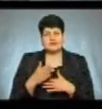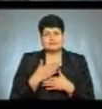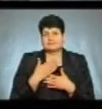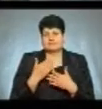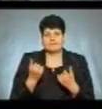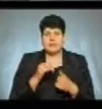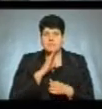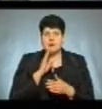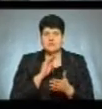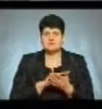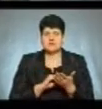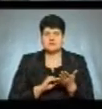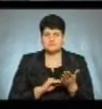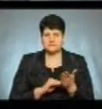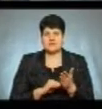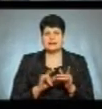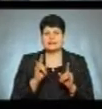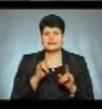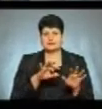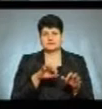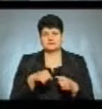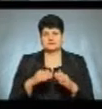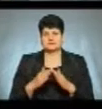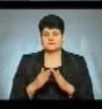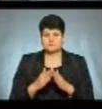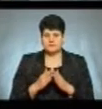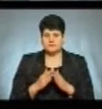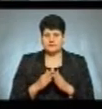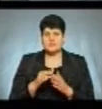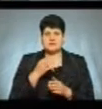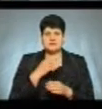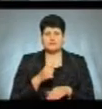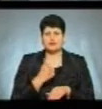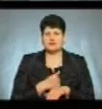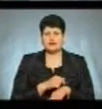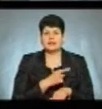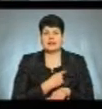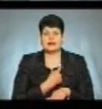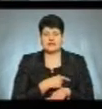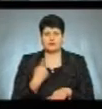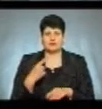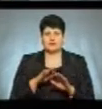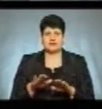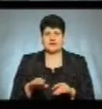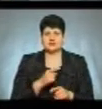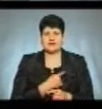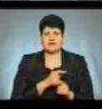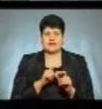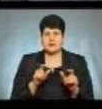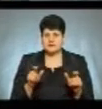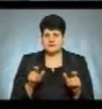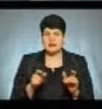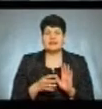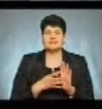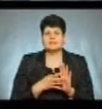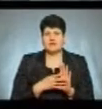виявили. Мама написала розписку і дитину виписали додому, повідомив головний лікар обласної дитячої лікарні Григорій Курицький.